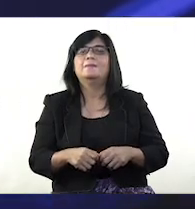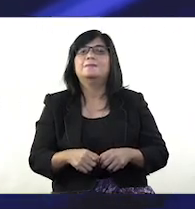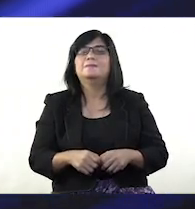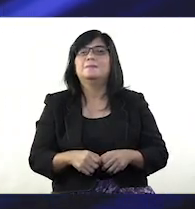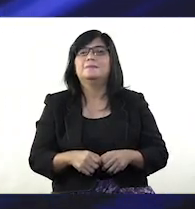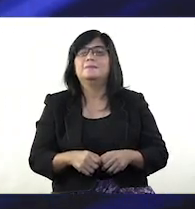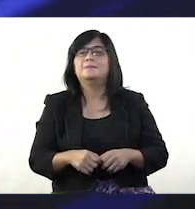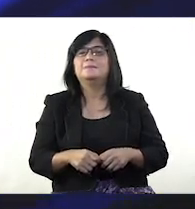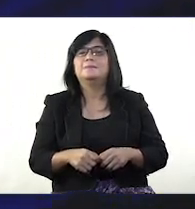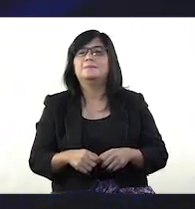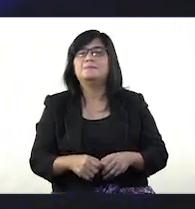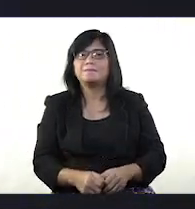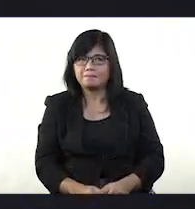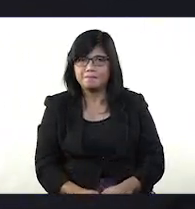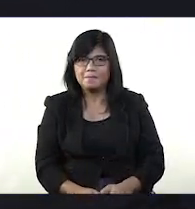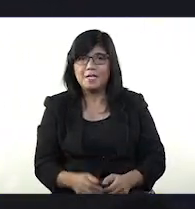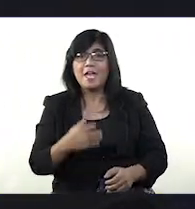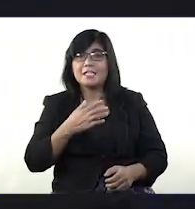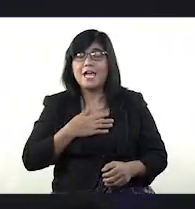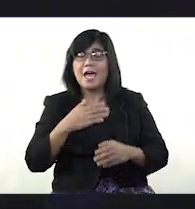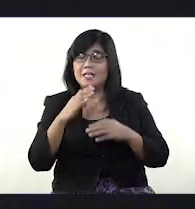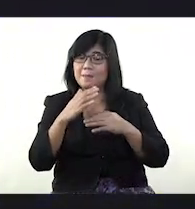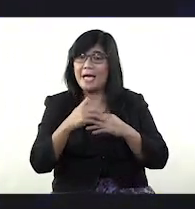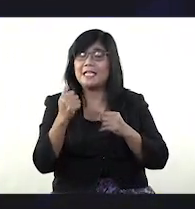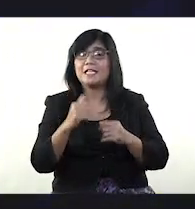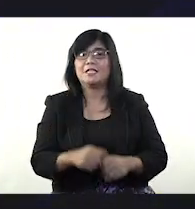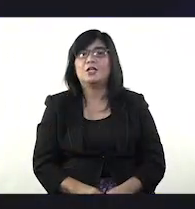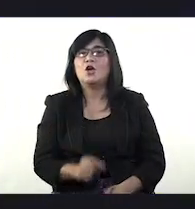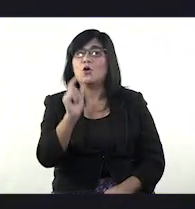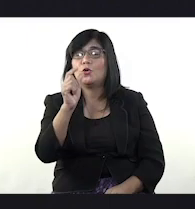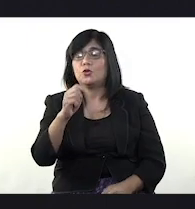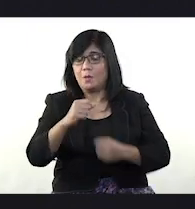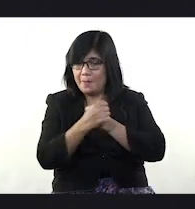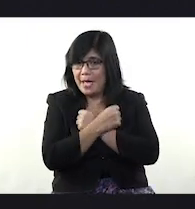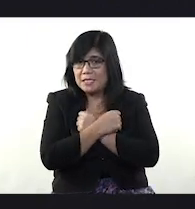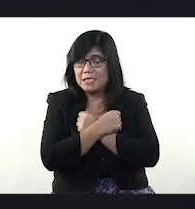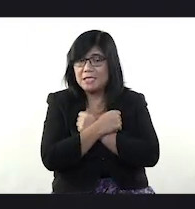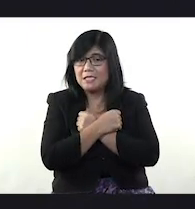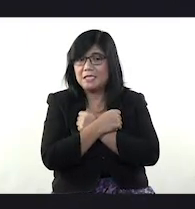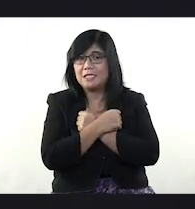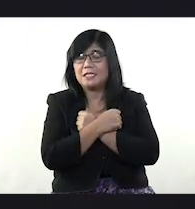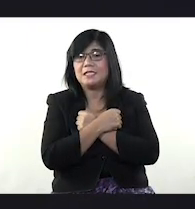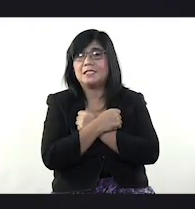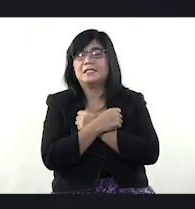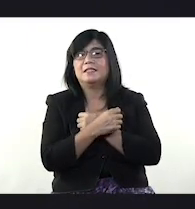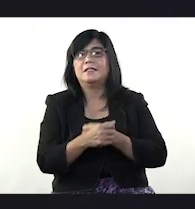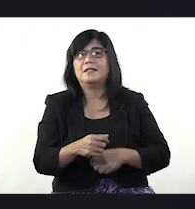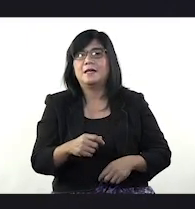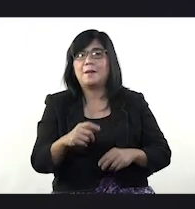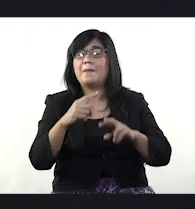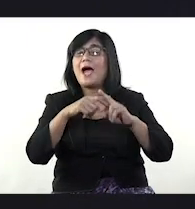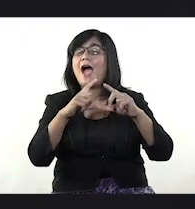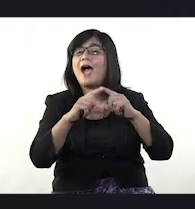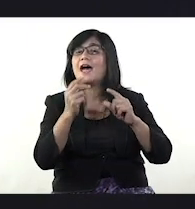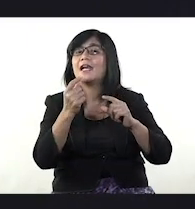livechats ular saya dipanggil Hai kode mengasihi Hai menghargai